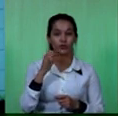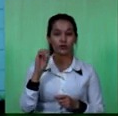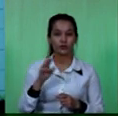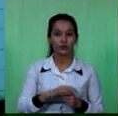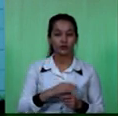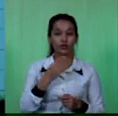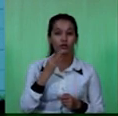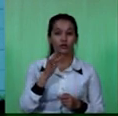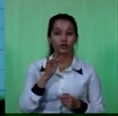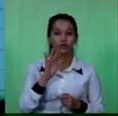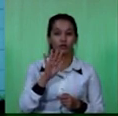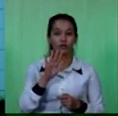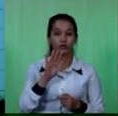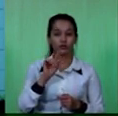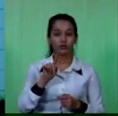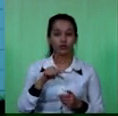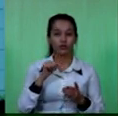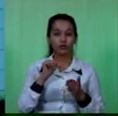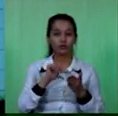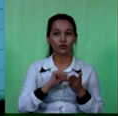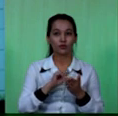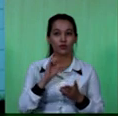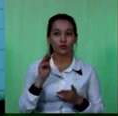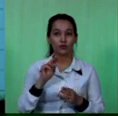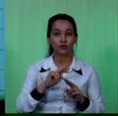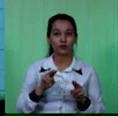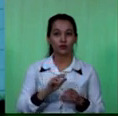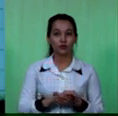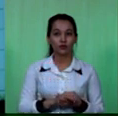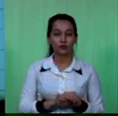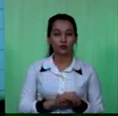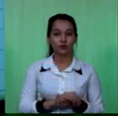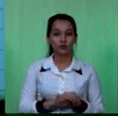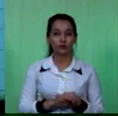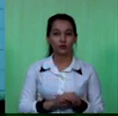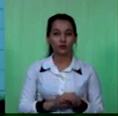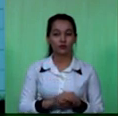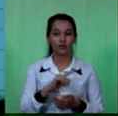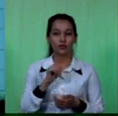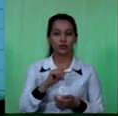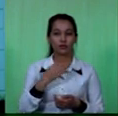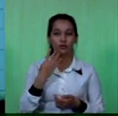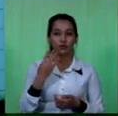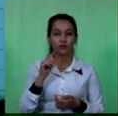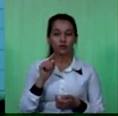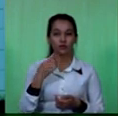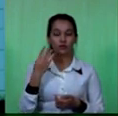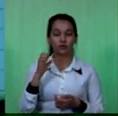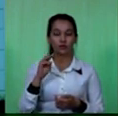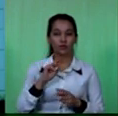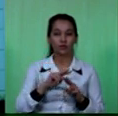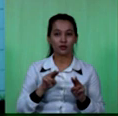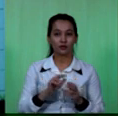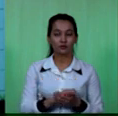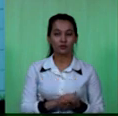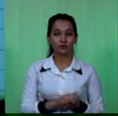Y esa 5.6 santimetrga teng, Z esa 4.4 santimetrga